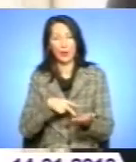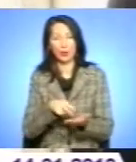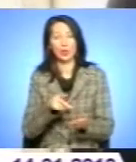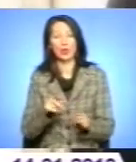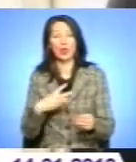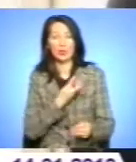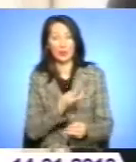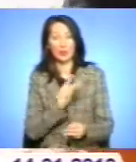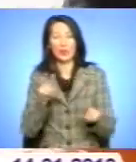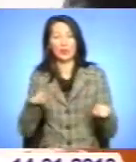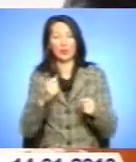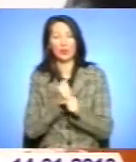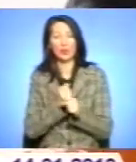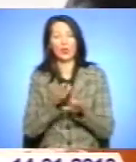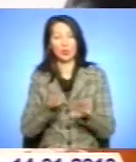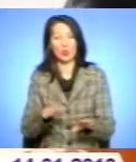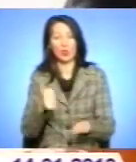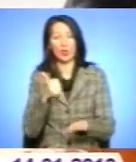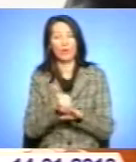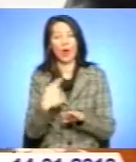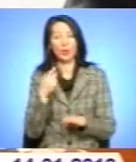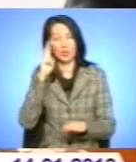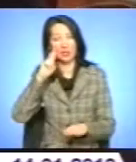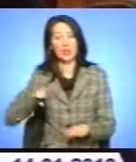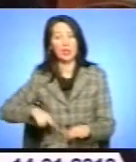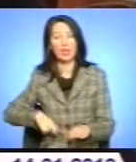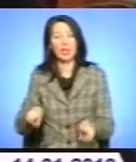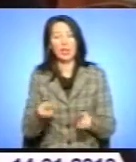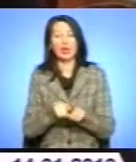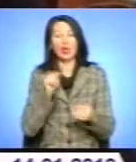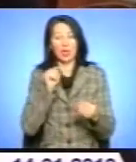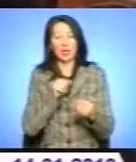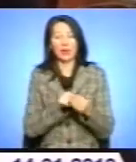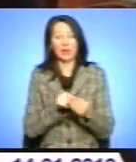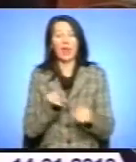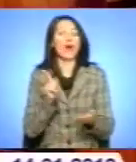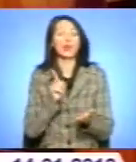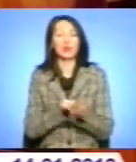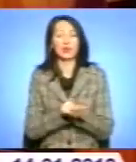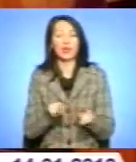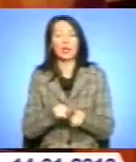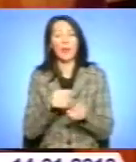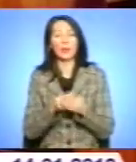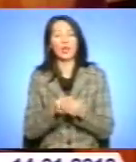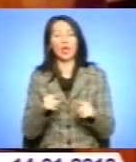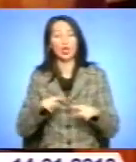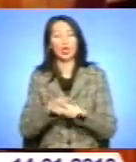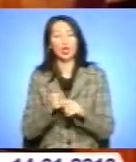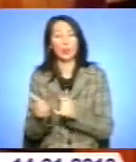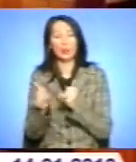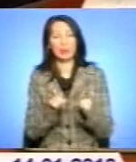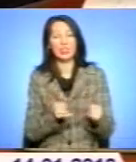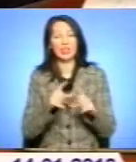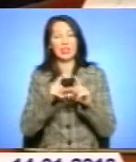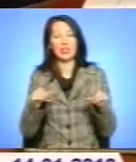робочих місць. Голова облдержадміністрації також акцентував на функціонуванні та матеріально-технічному забезпеченні закладів